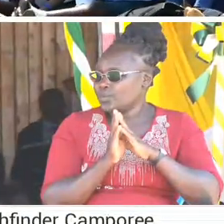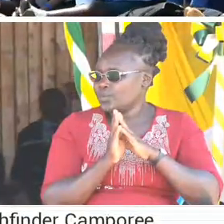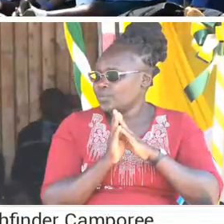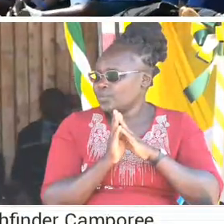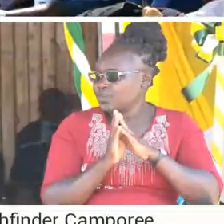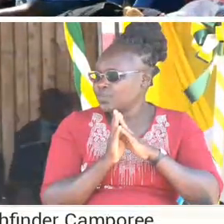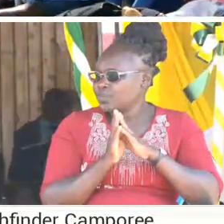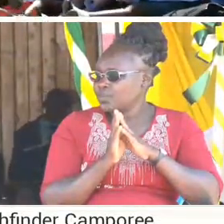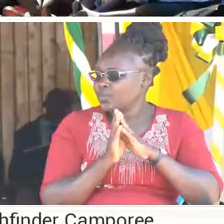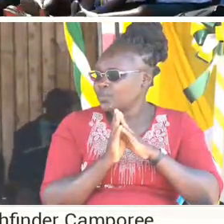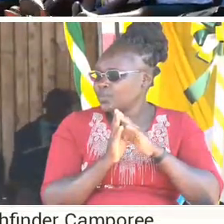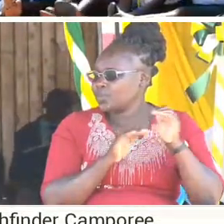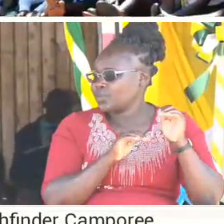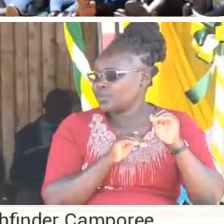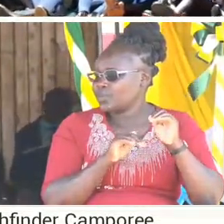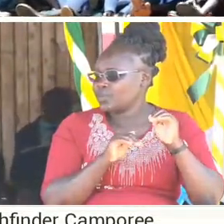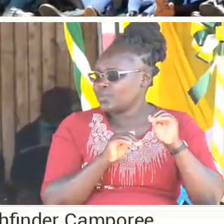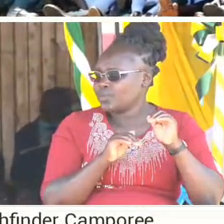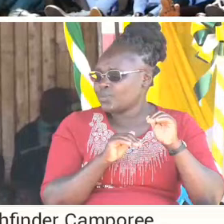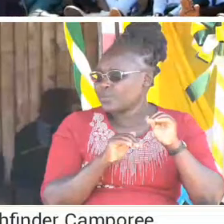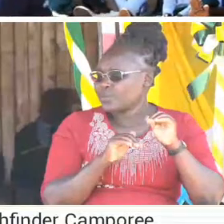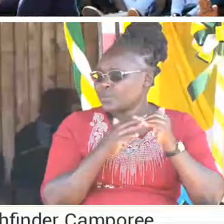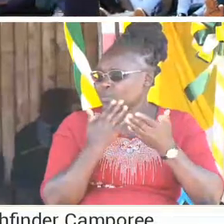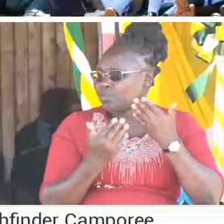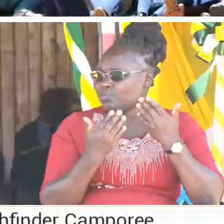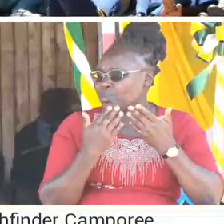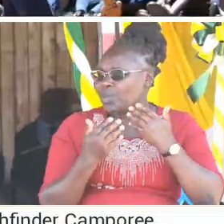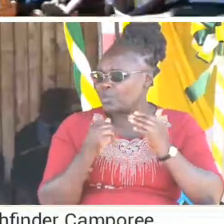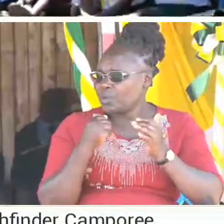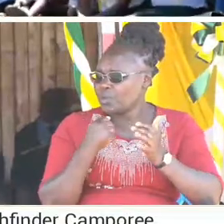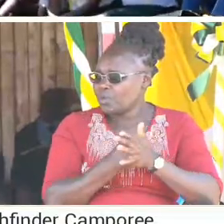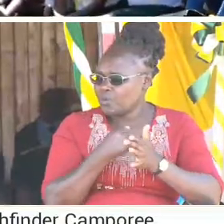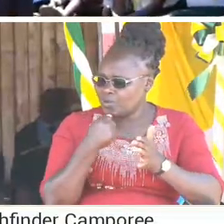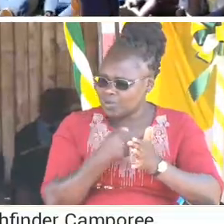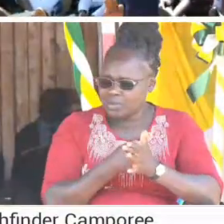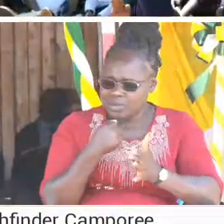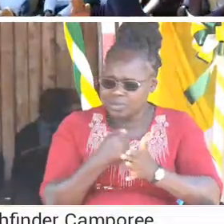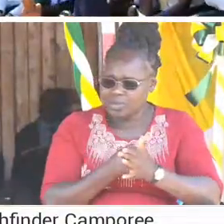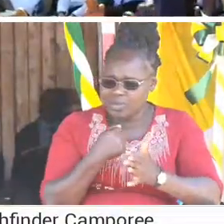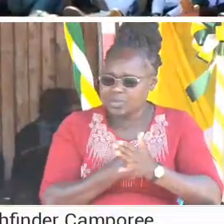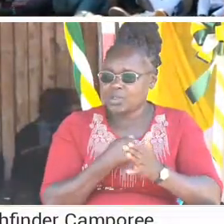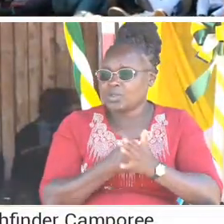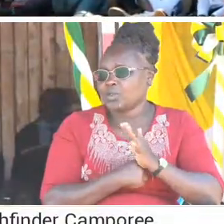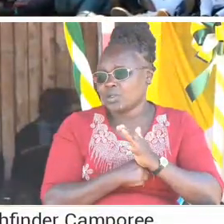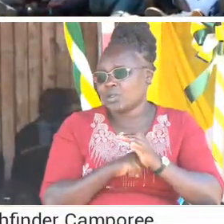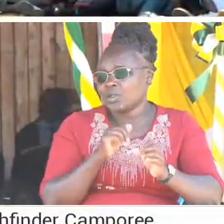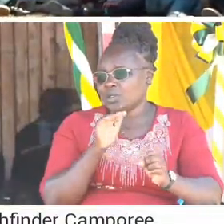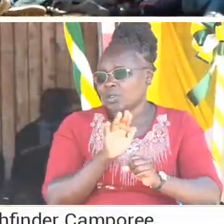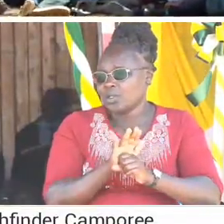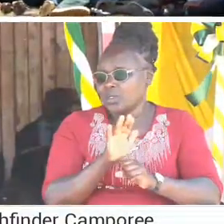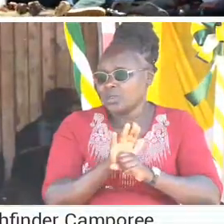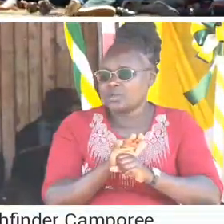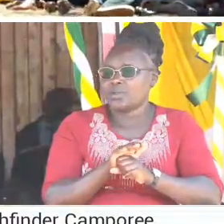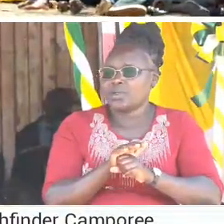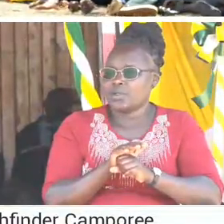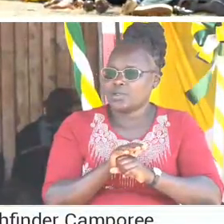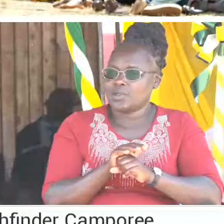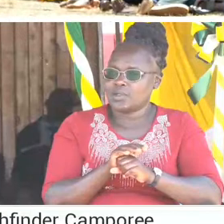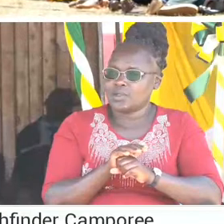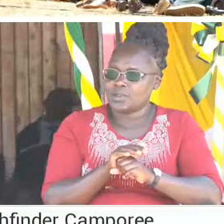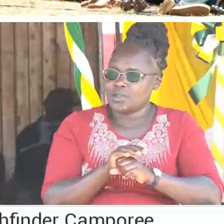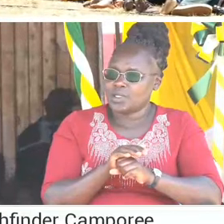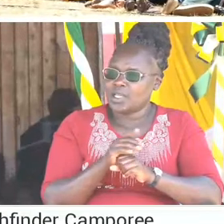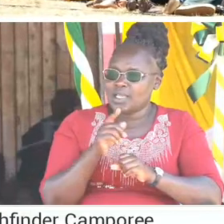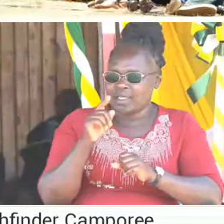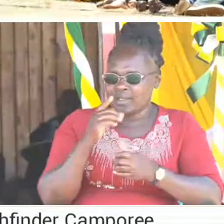Haijalishi umepambana kiasi gani. Na nikana kwamba unataka kukata tamaa. Nikana kwamba unaona mambo yamekuwa magumu. Nikana kwamba uwezi tena